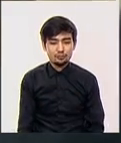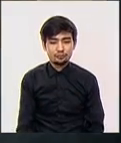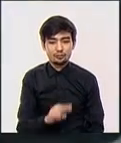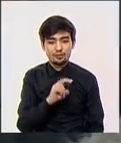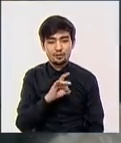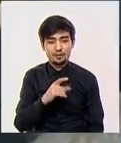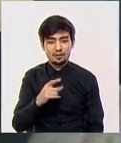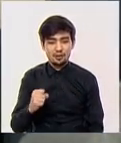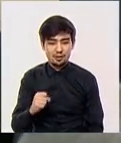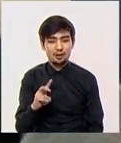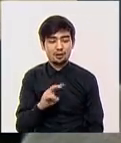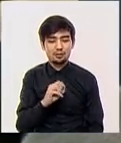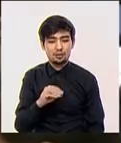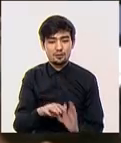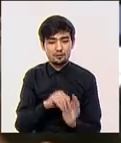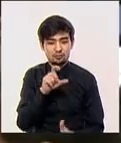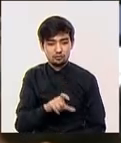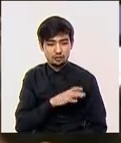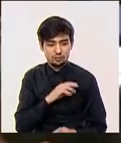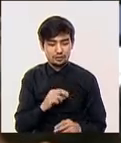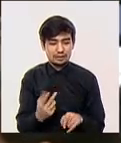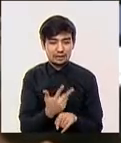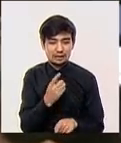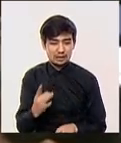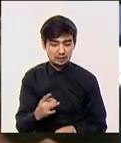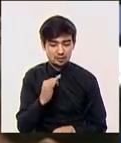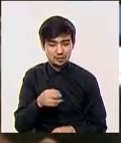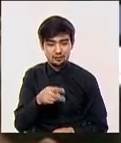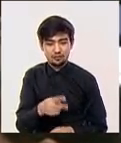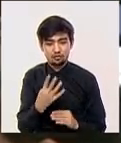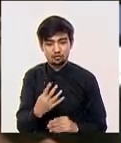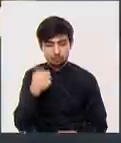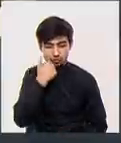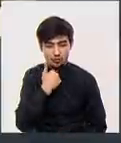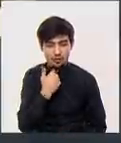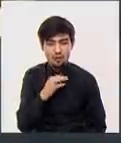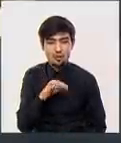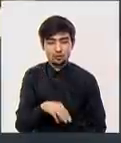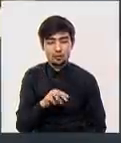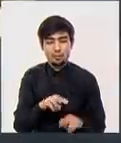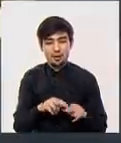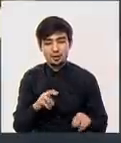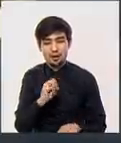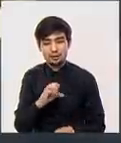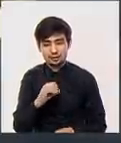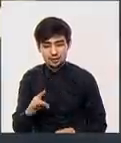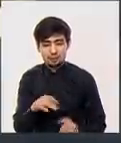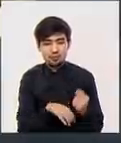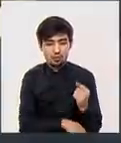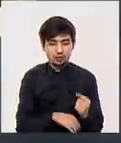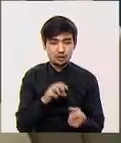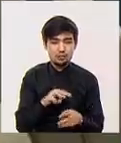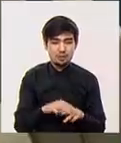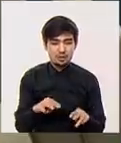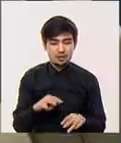Дариға Назарбаева была депутатом Мажилиса парламента три раза. В 2004 году от партии АСАР. Позднее представляла в Мажилисе